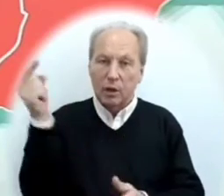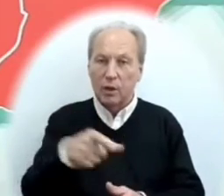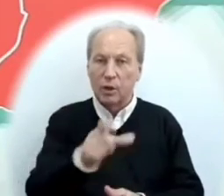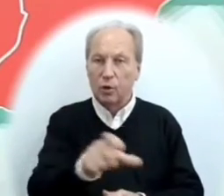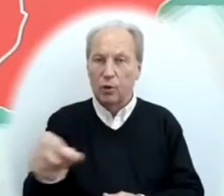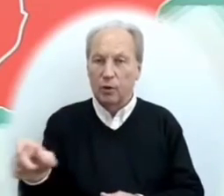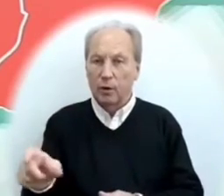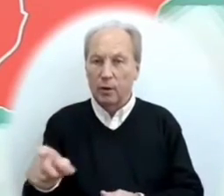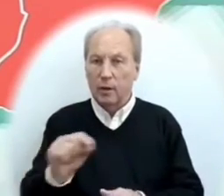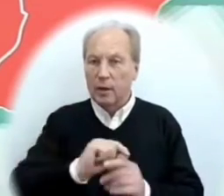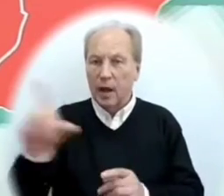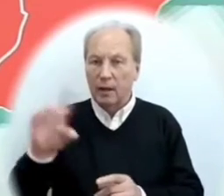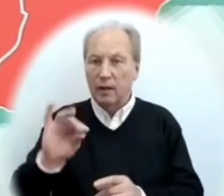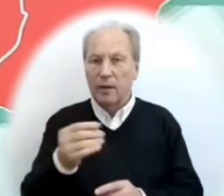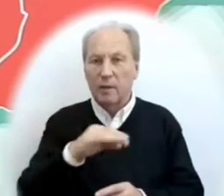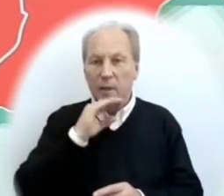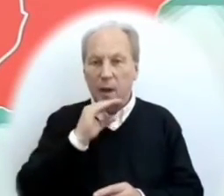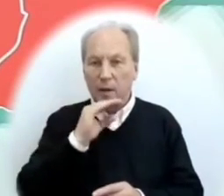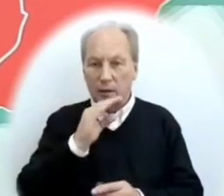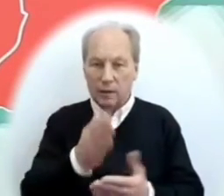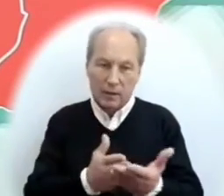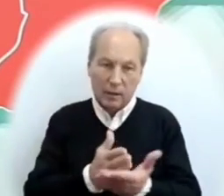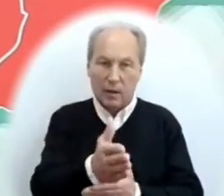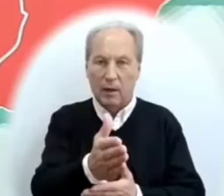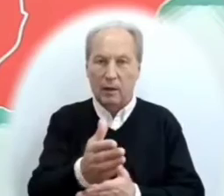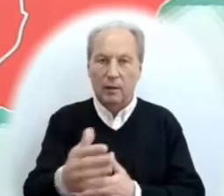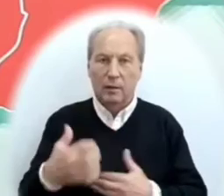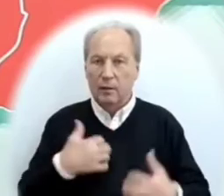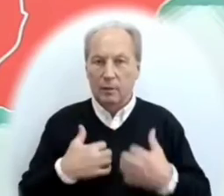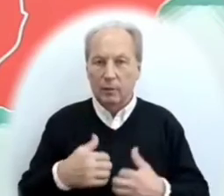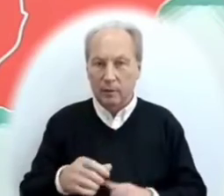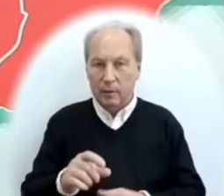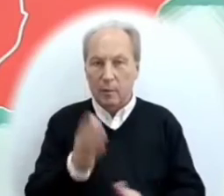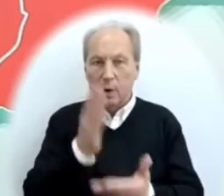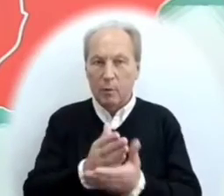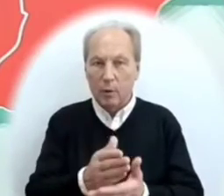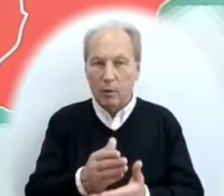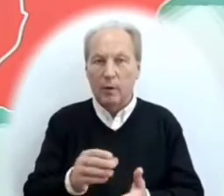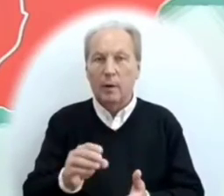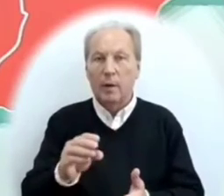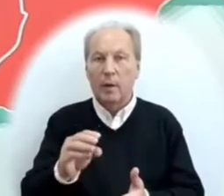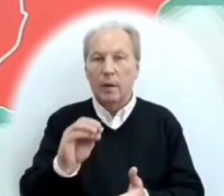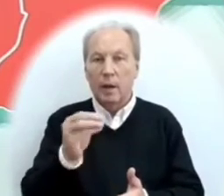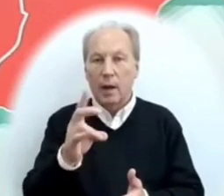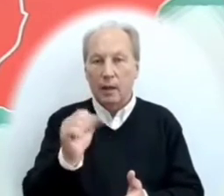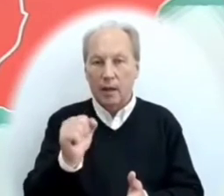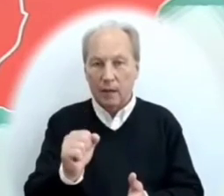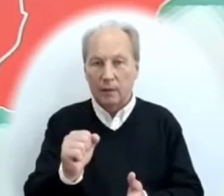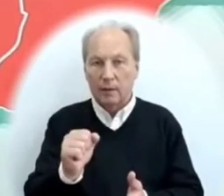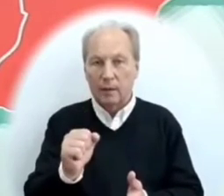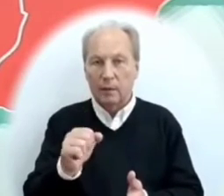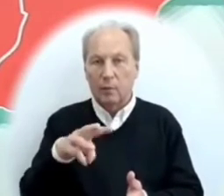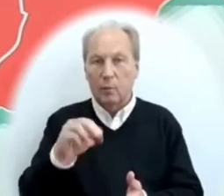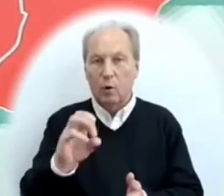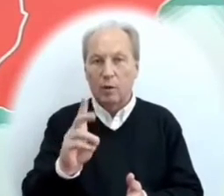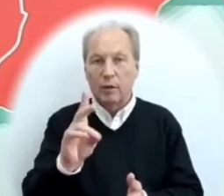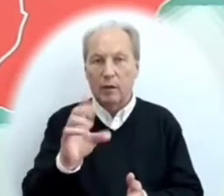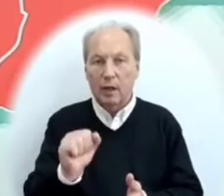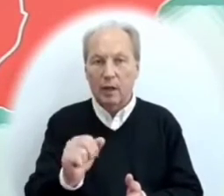Яркая, внимательная и целеустремленная. Встречаем в прямом эфире Елену Москвину. Открытый грандмастер пул 2